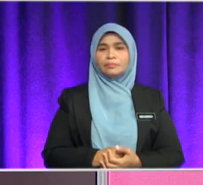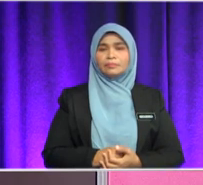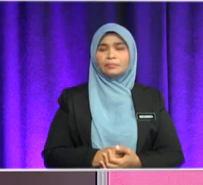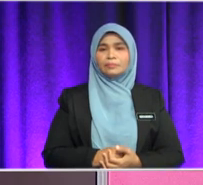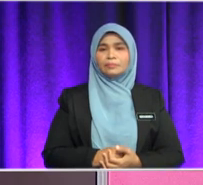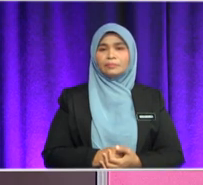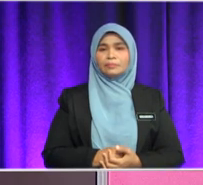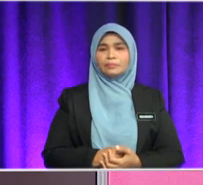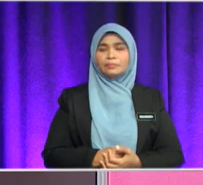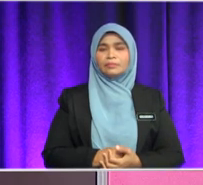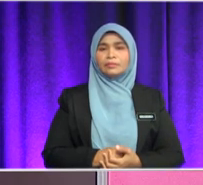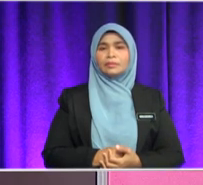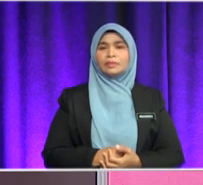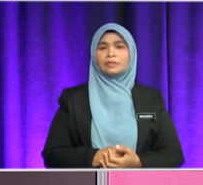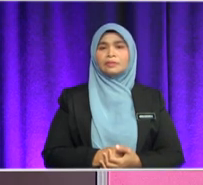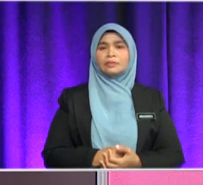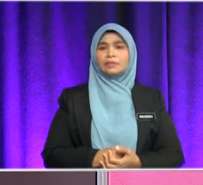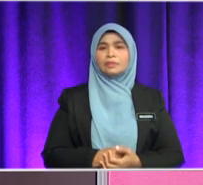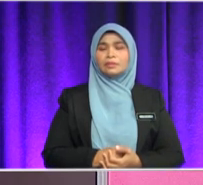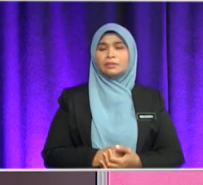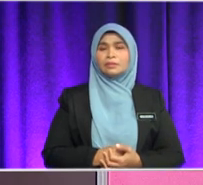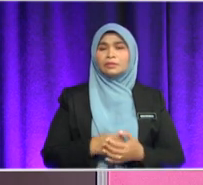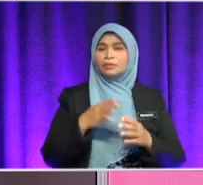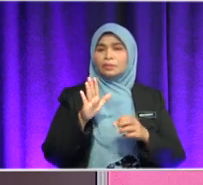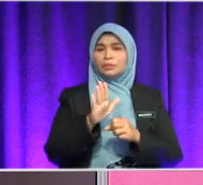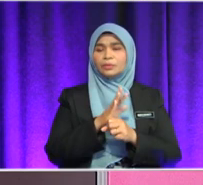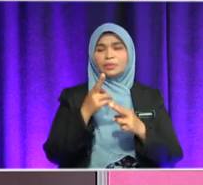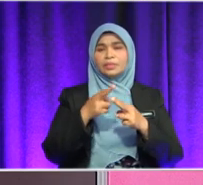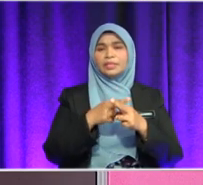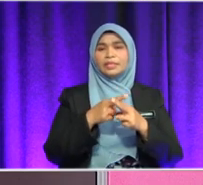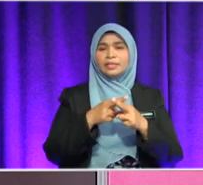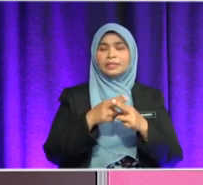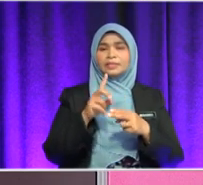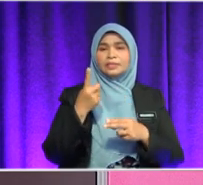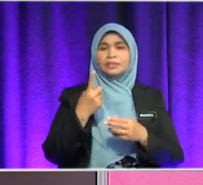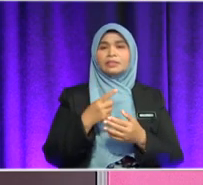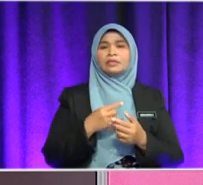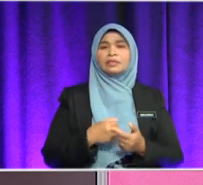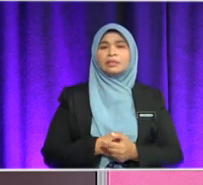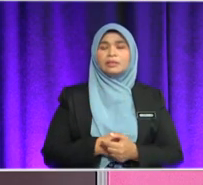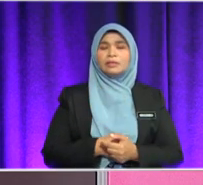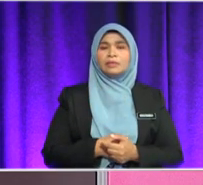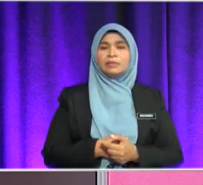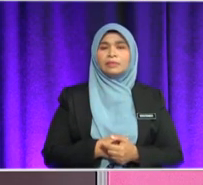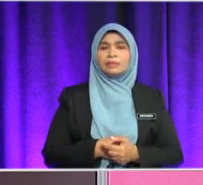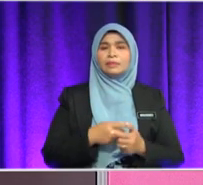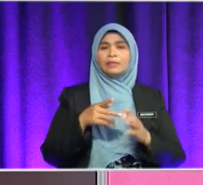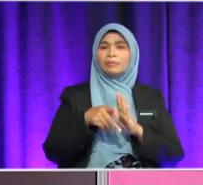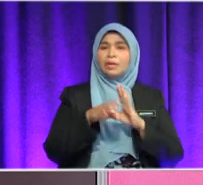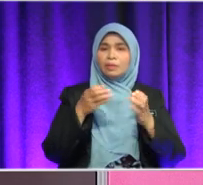sudah memadai sebab soalnya paham yang kedua perbuatan